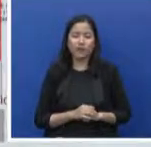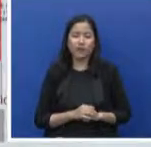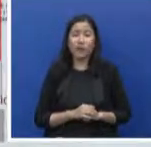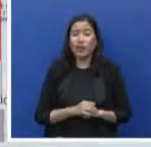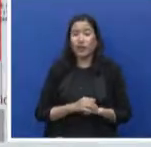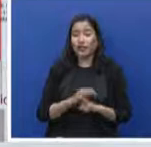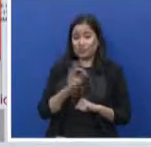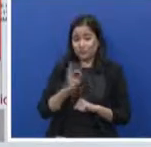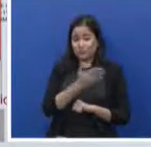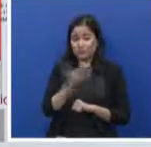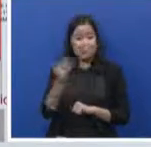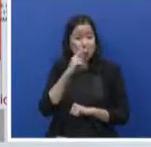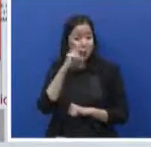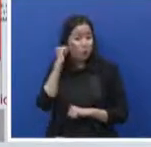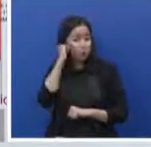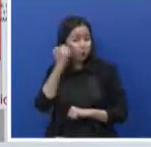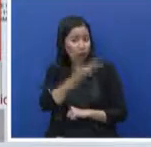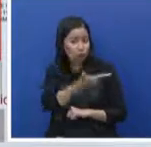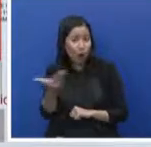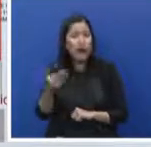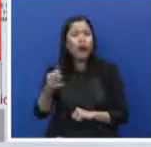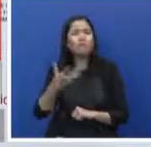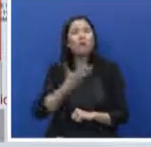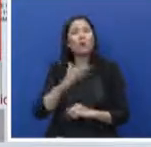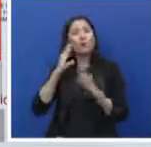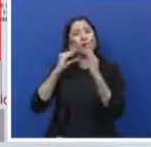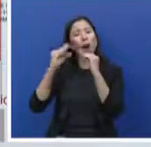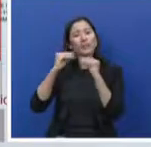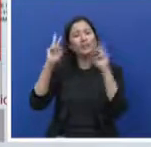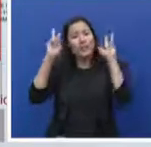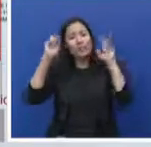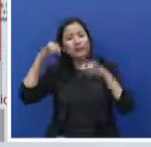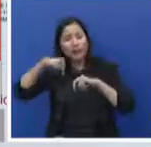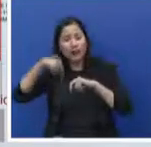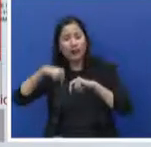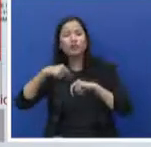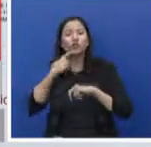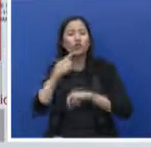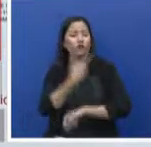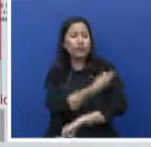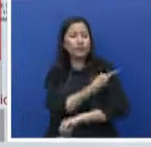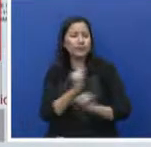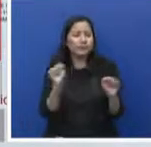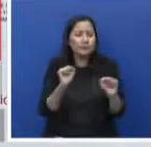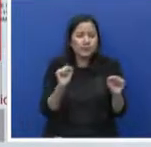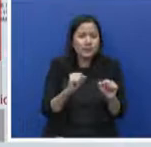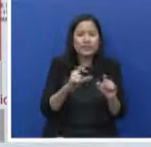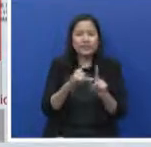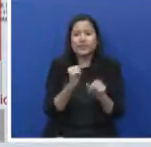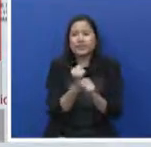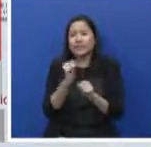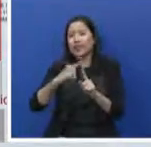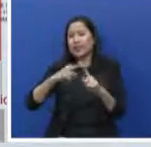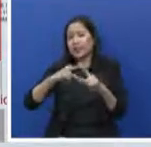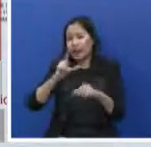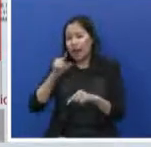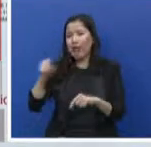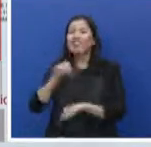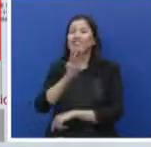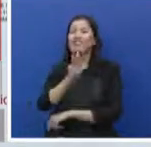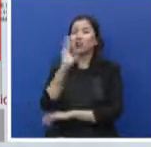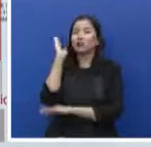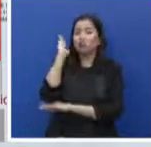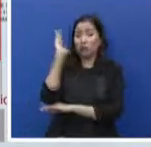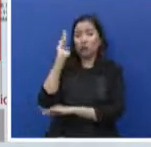Ya, Bapak, Ibu, dan Saudaraku dimanapun Anda berada, untuk membahas tema kita hari ini, digitalisasi percepat vaksinasi, sudah hadir 3 narasumber yang